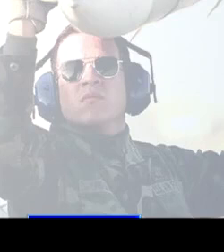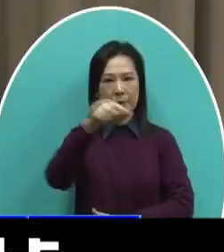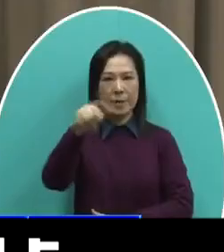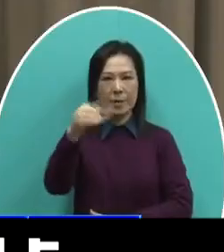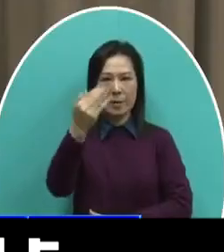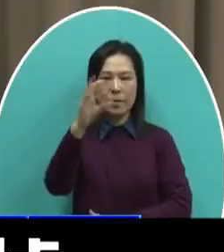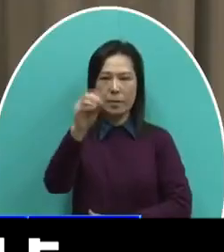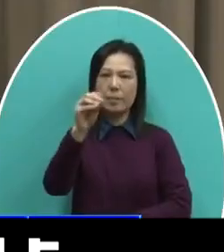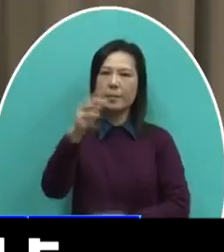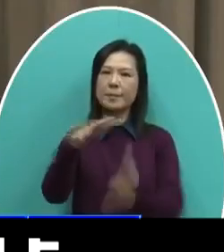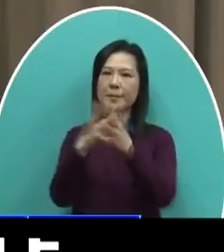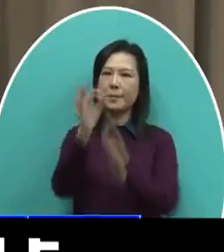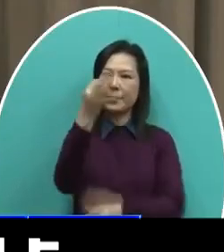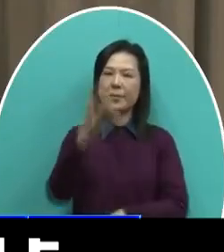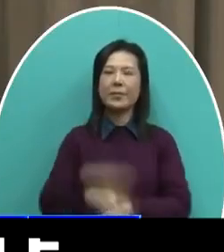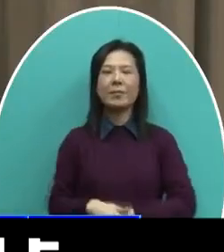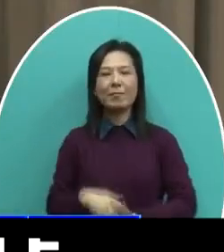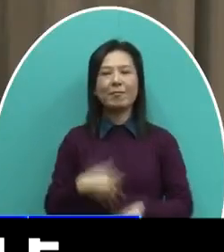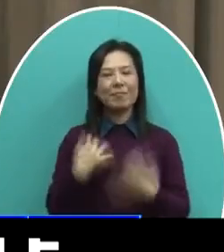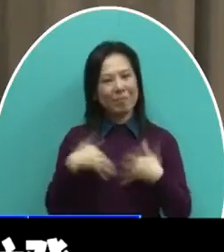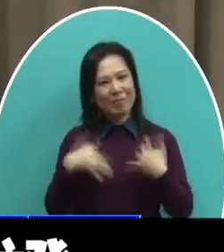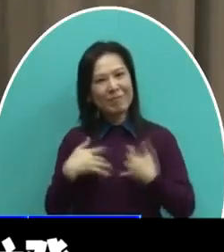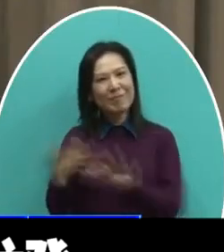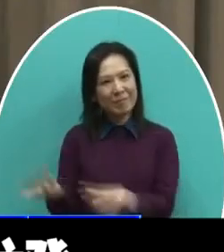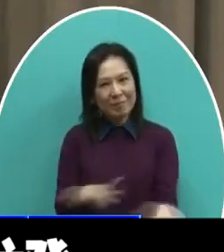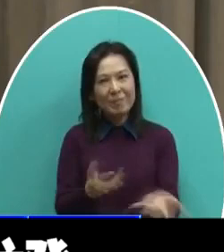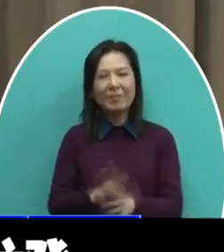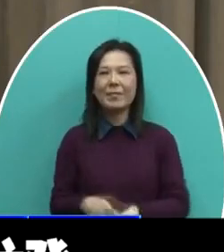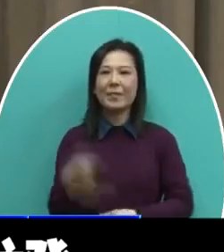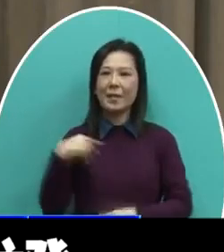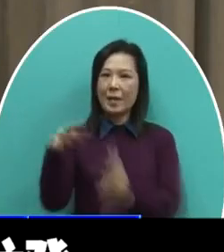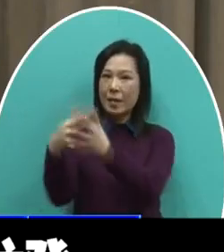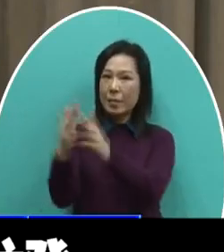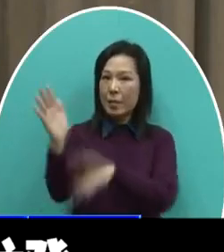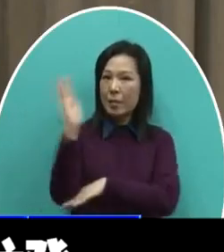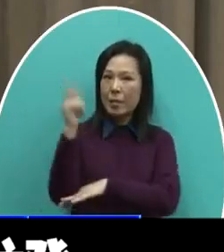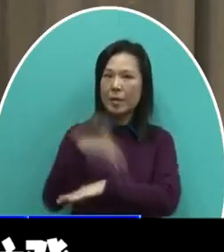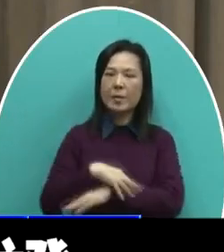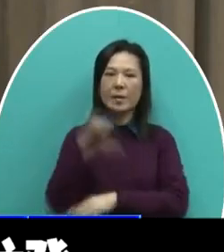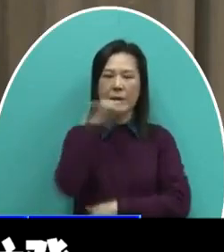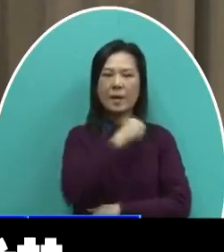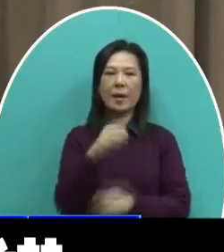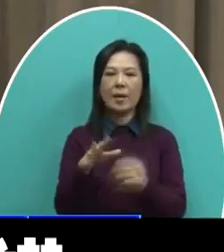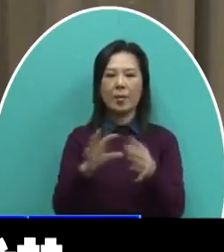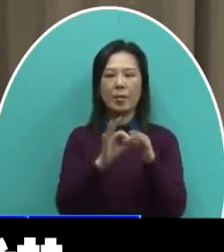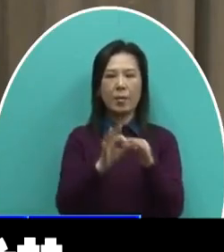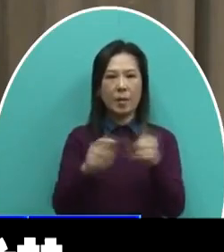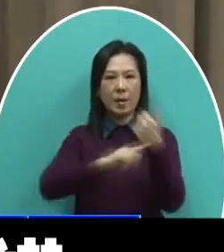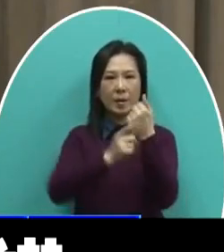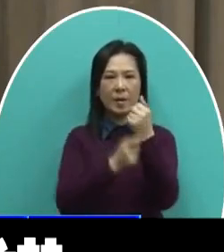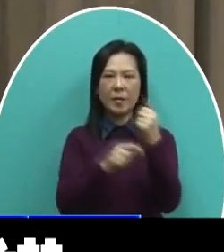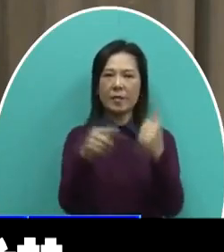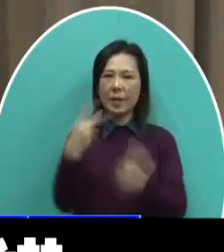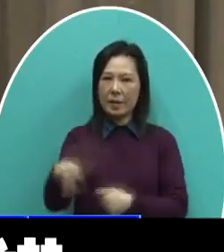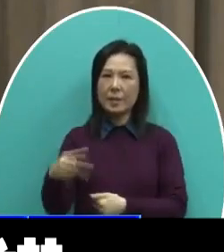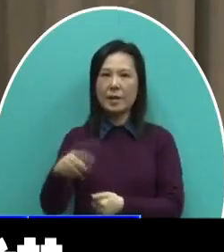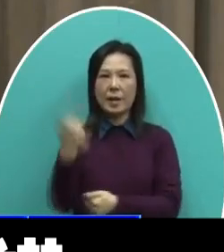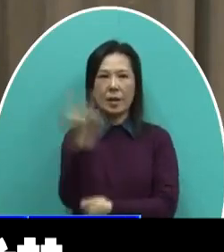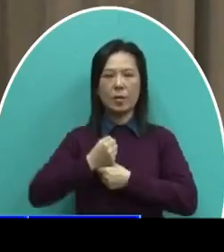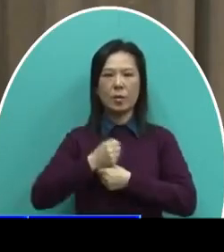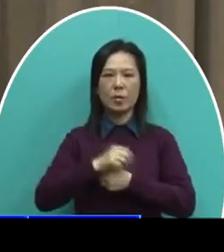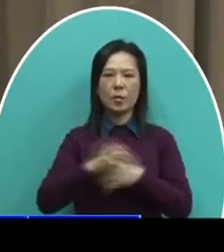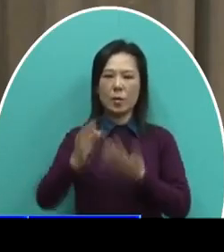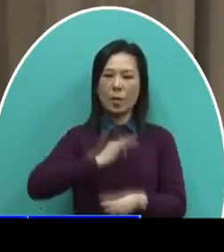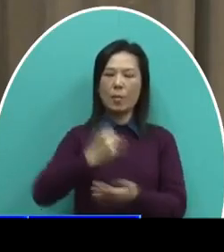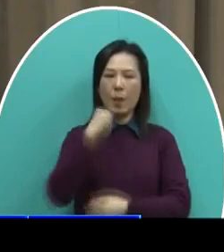谢， 感谢美国政府持续依据台湾关系法及6项保证落实对台湾的安全承